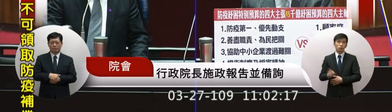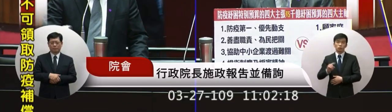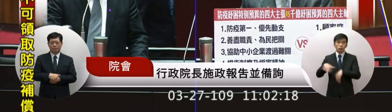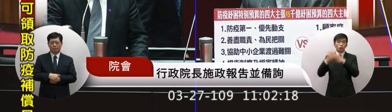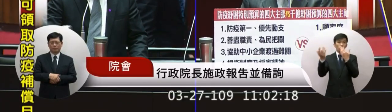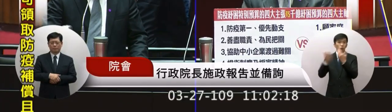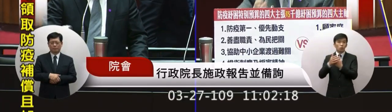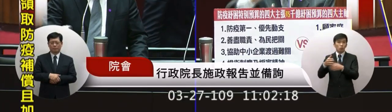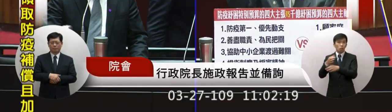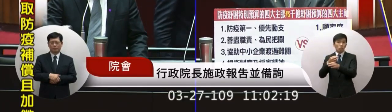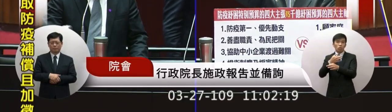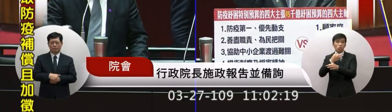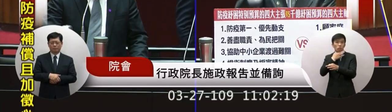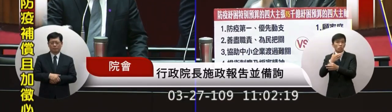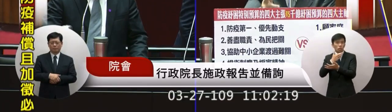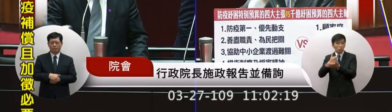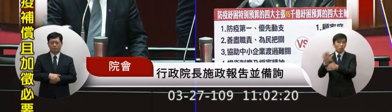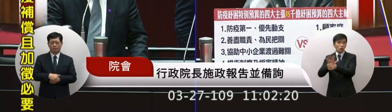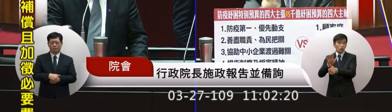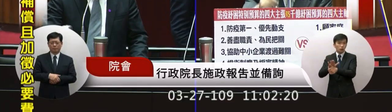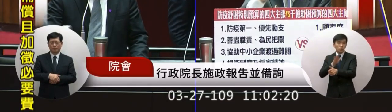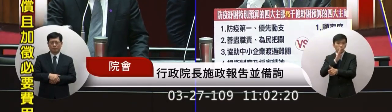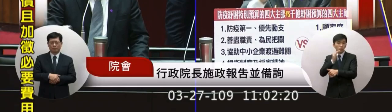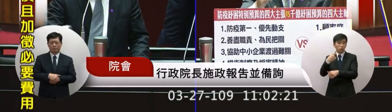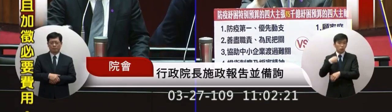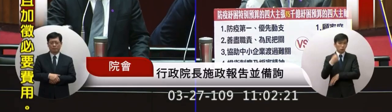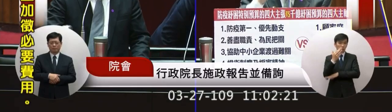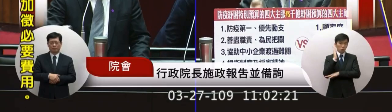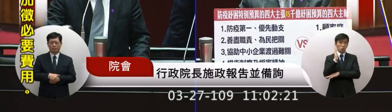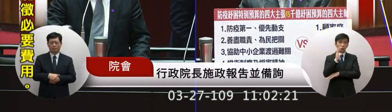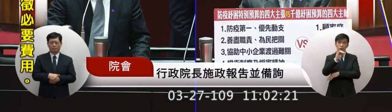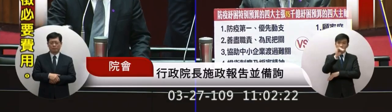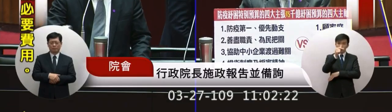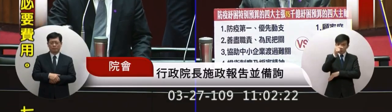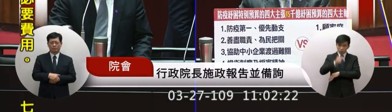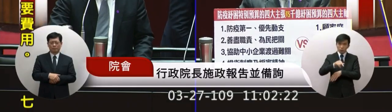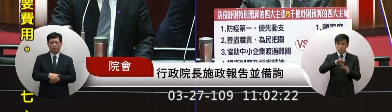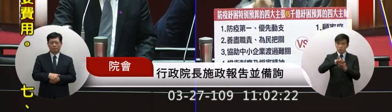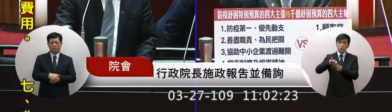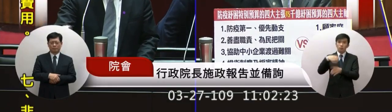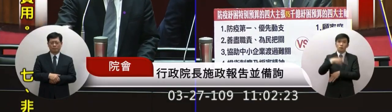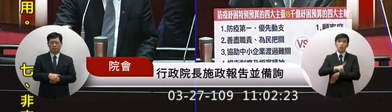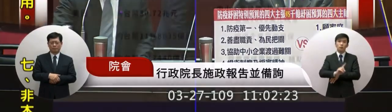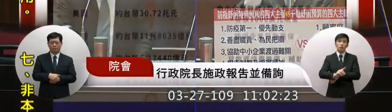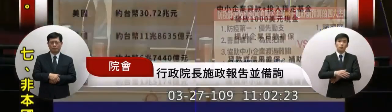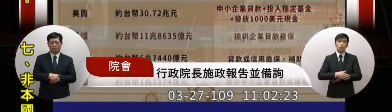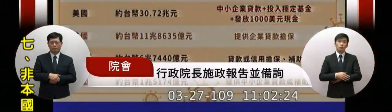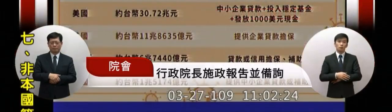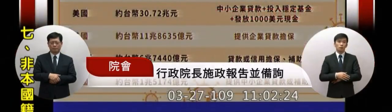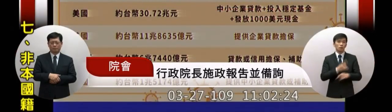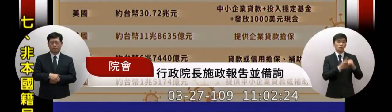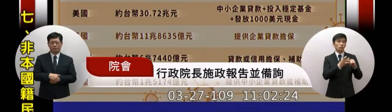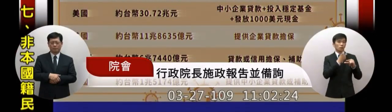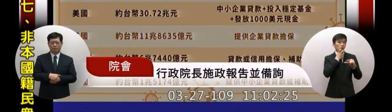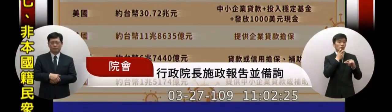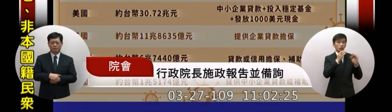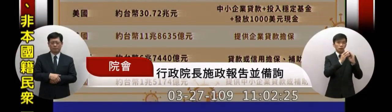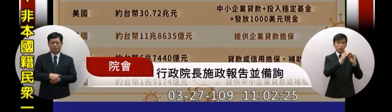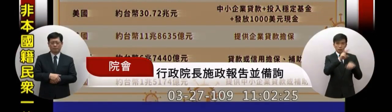嘛。但是实际上，咱的特别预算1000亿以外，其实咱中央银行的